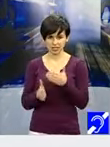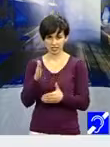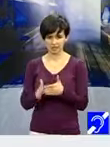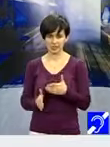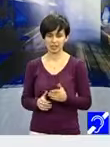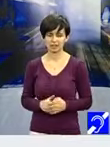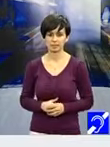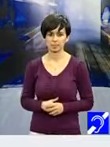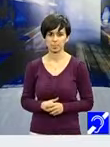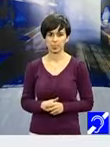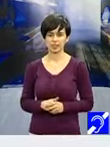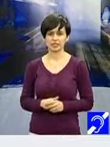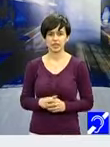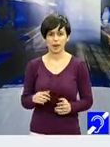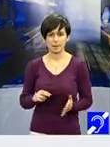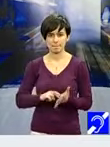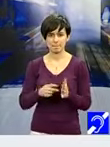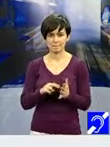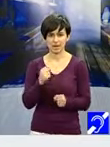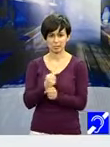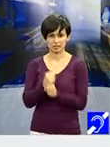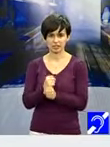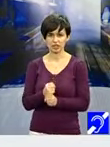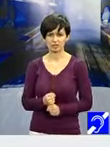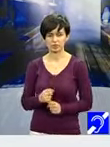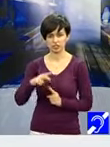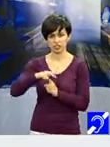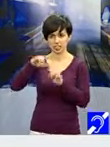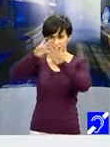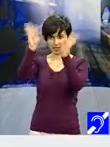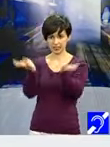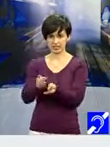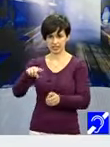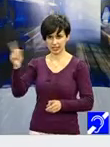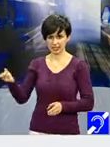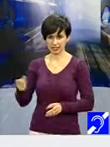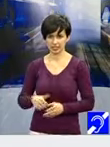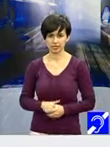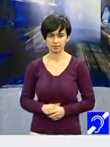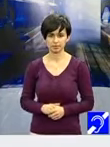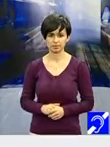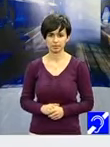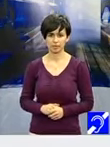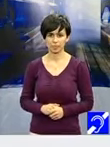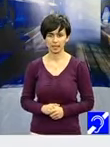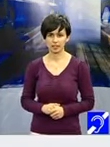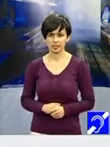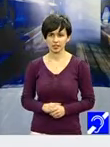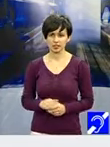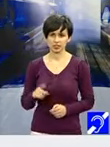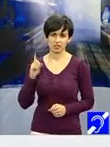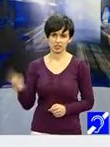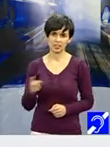sateliți care în momentul actual se află pe stația spațială și acești sateliți trebuie să se spioneze